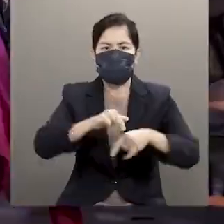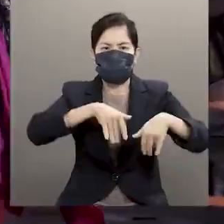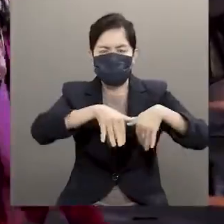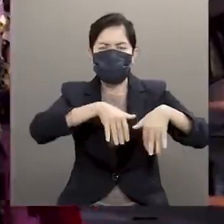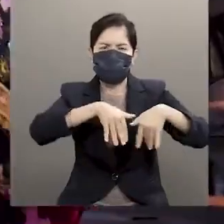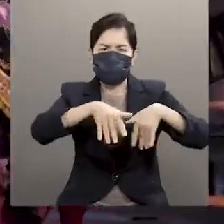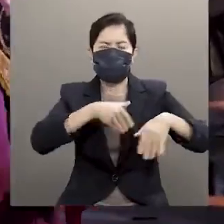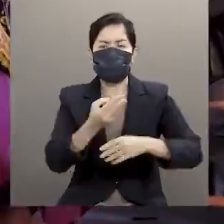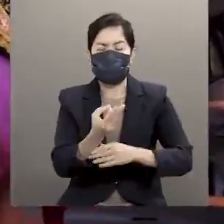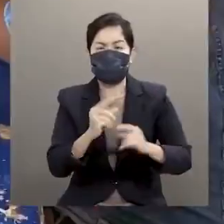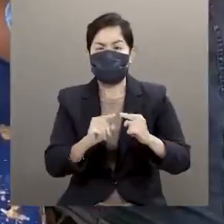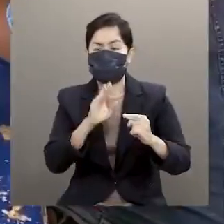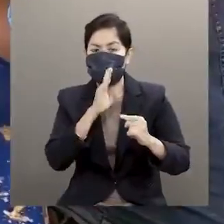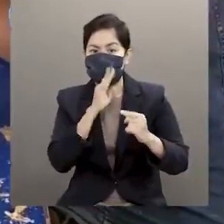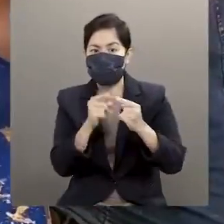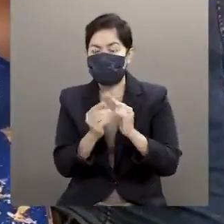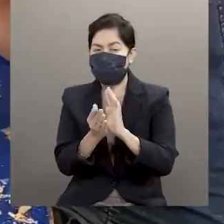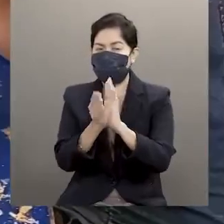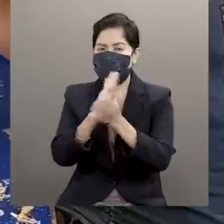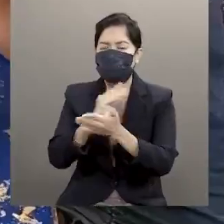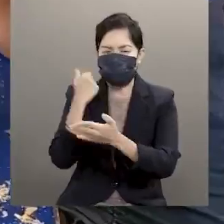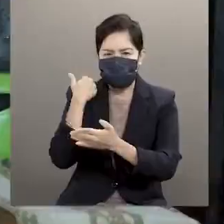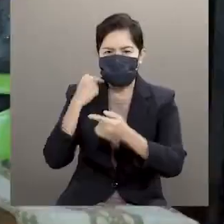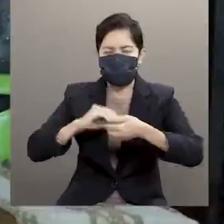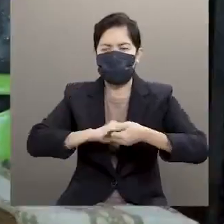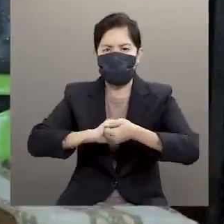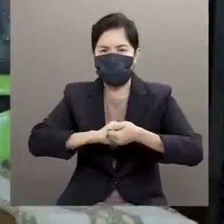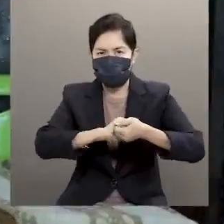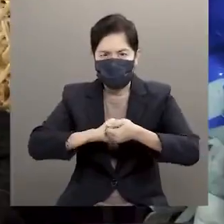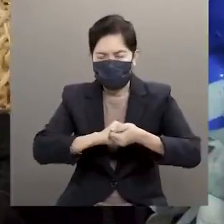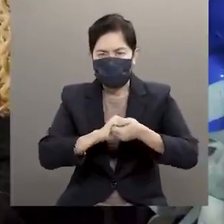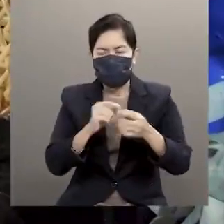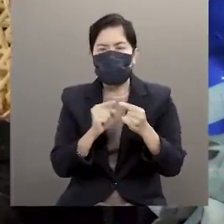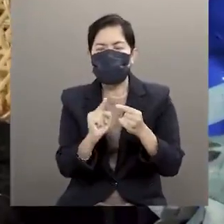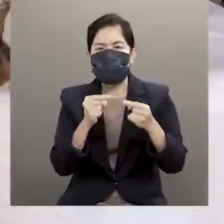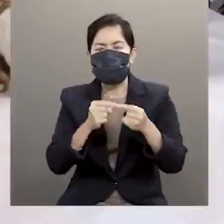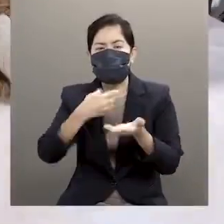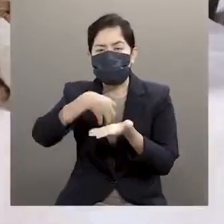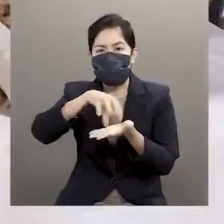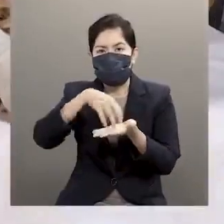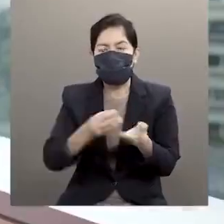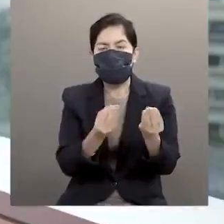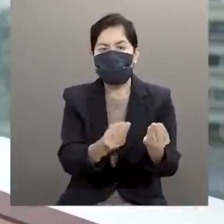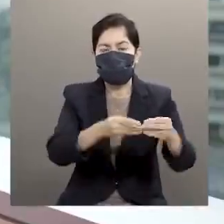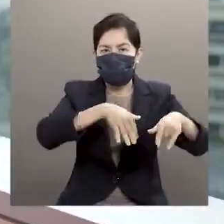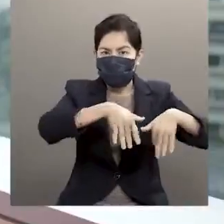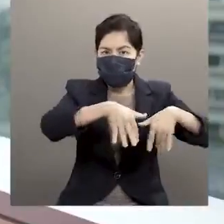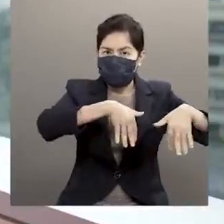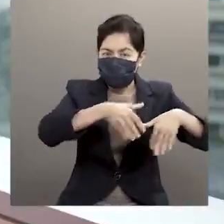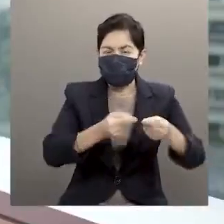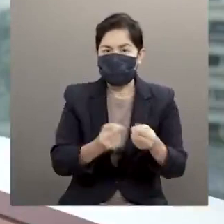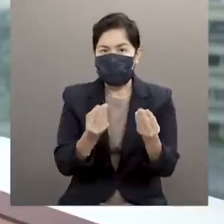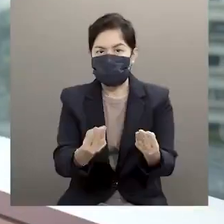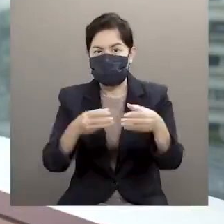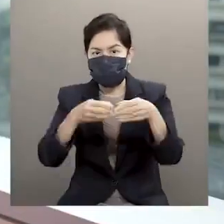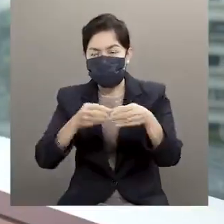ว่าน่าจะเป็พลังอีกพลังหนึ่งนะครัที่ถ่ายทอดเร่มเราให้กัพ้นที่ ให้กัชุมชน ให้กบกลละกัยตื่นที่อยากจะเขามาเรีนด